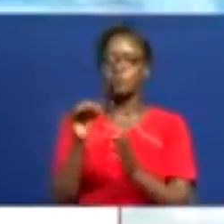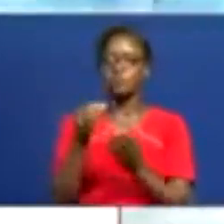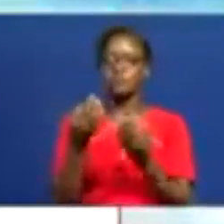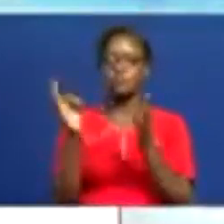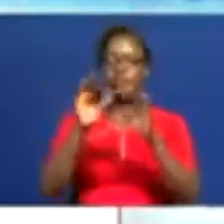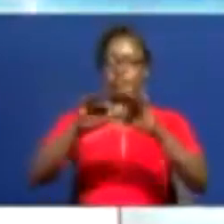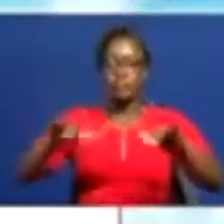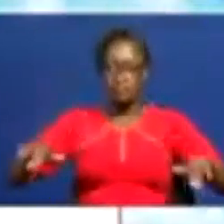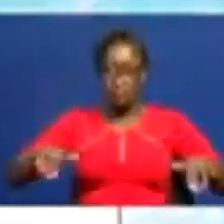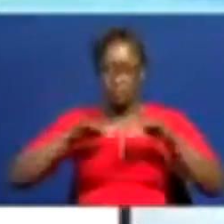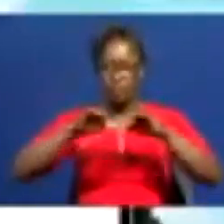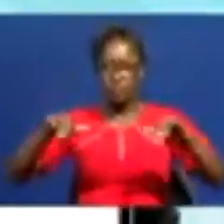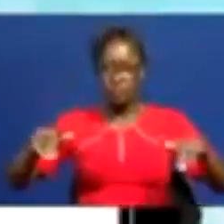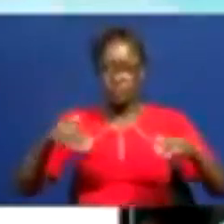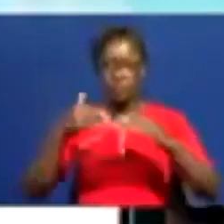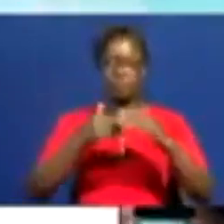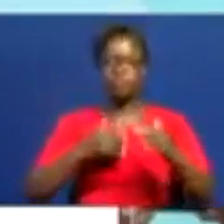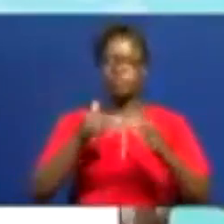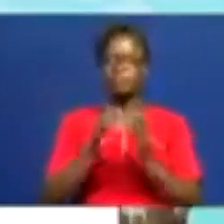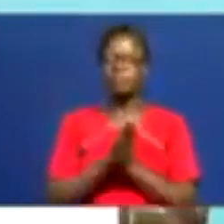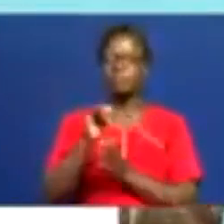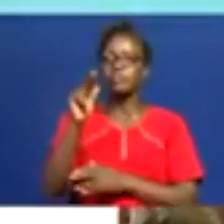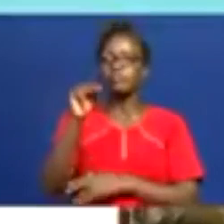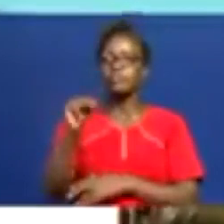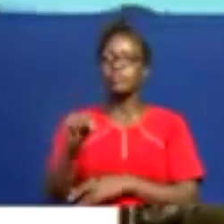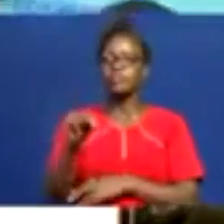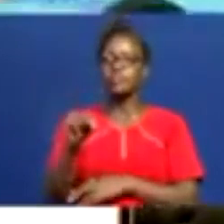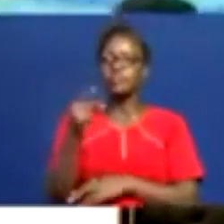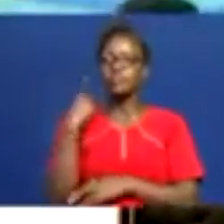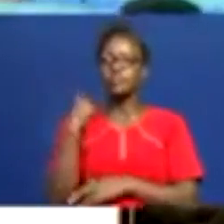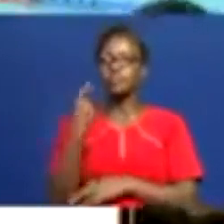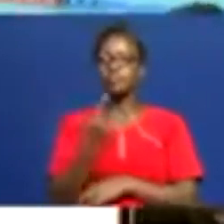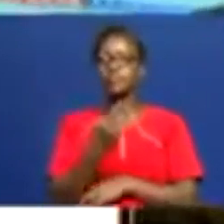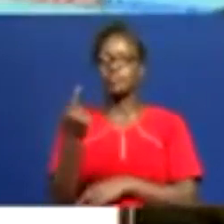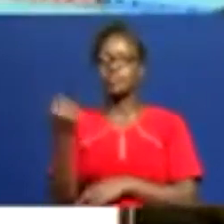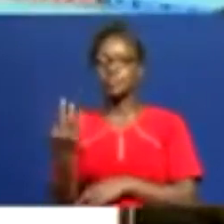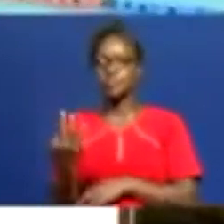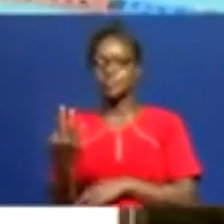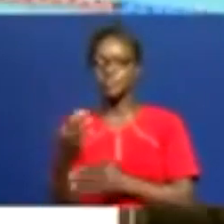freestyle mbele ya Haniel Kudwoli na Ian Omondi waliokamilisha nafasi za kwanza tatu.